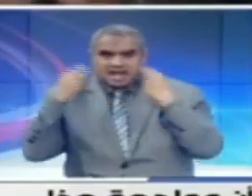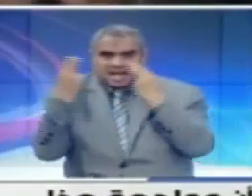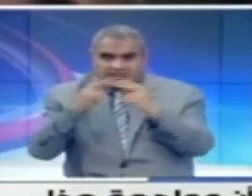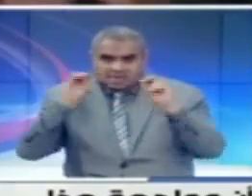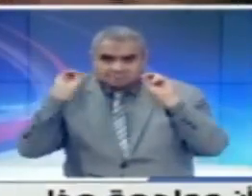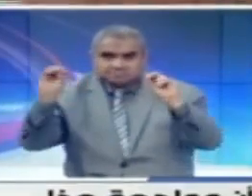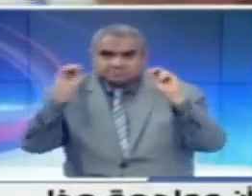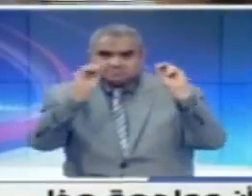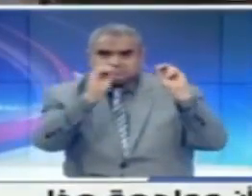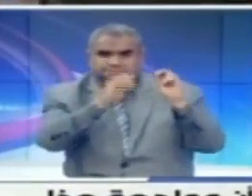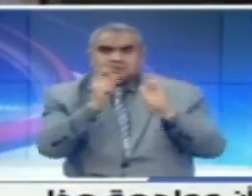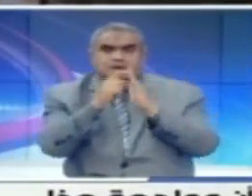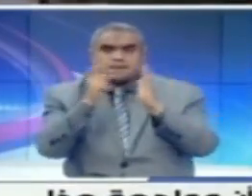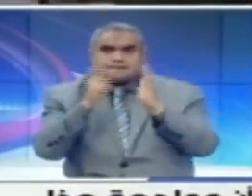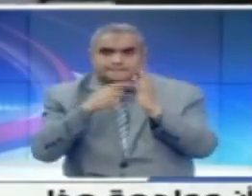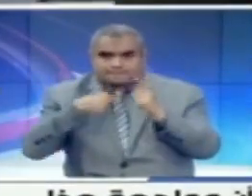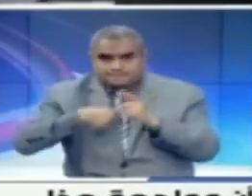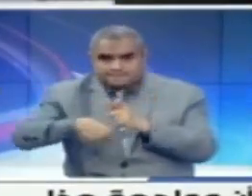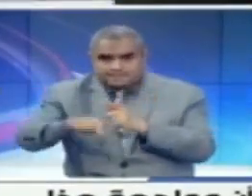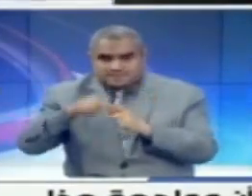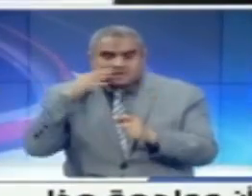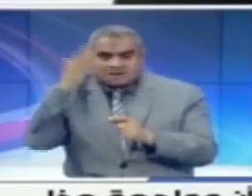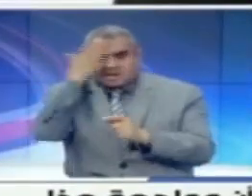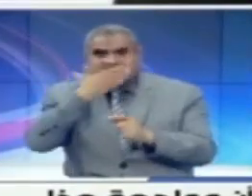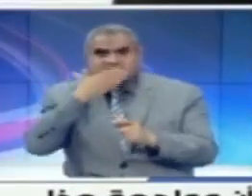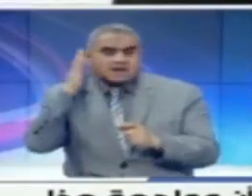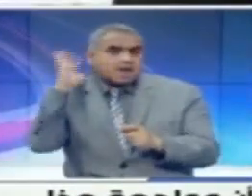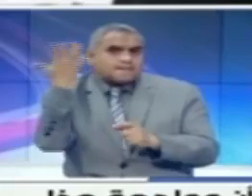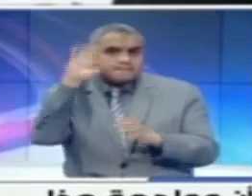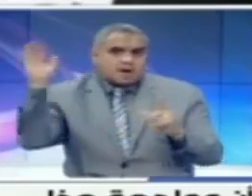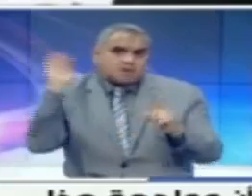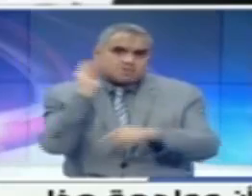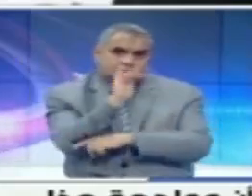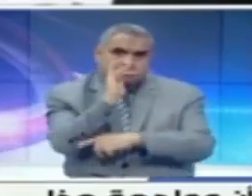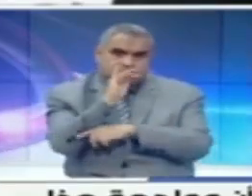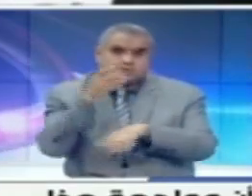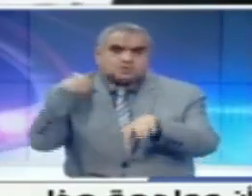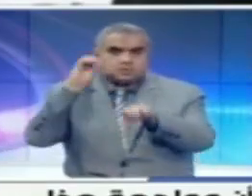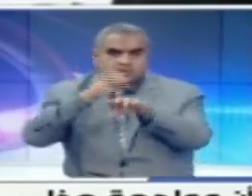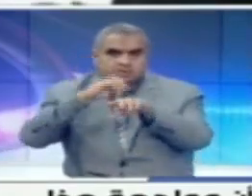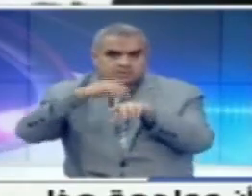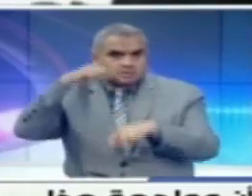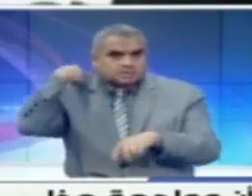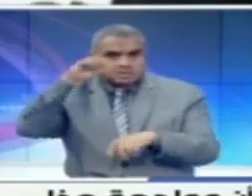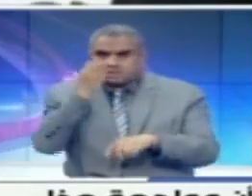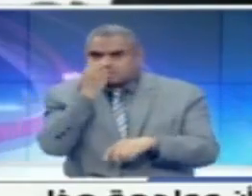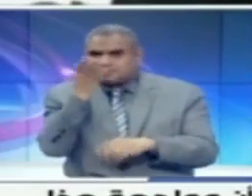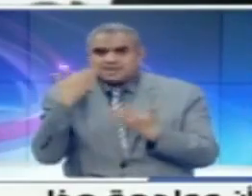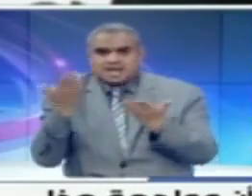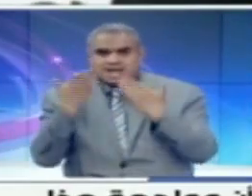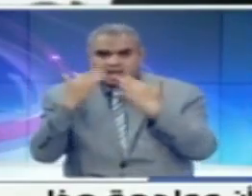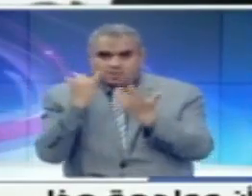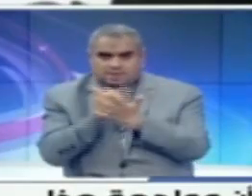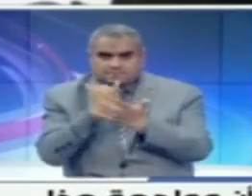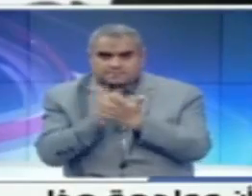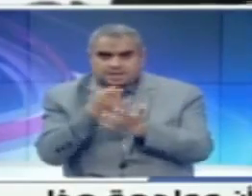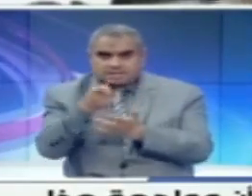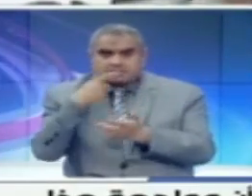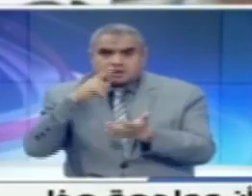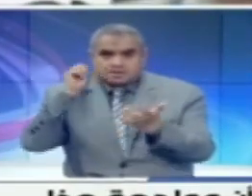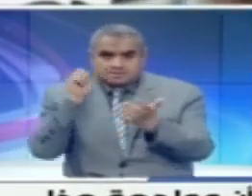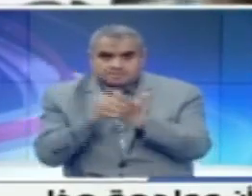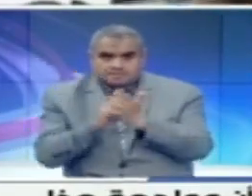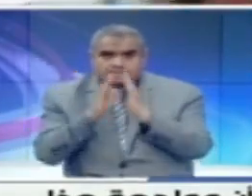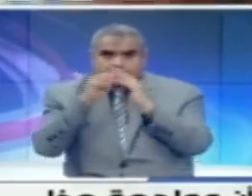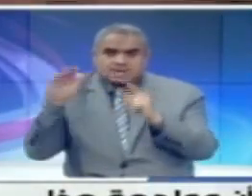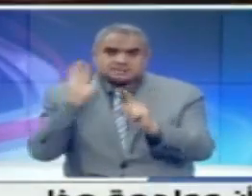التي شدد فيها على أن كوب 27 سيكون مؤتمرا أفريقيا حقيقيا. وقد شددت الوزيرة على التزام مصر